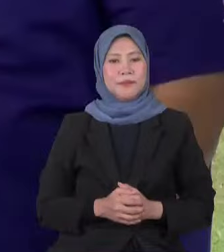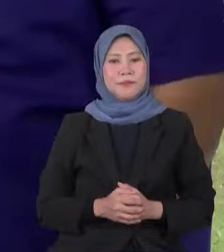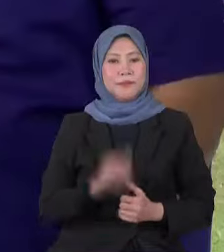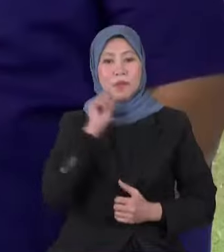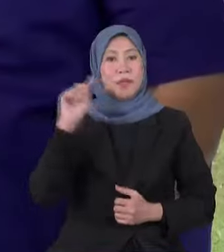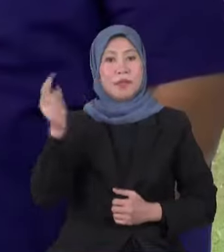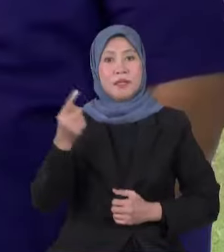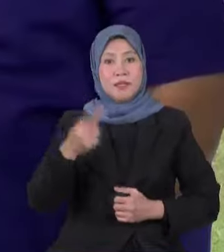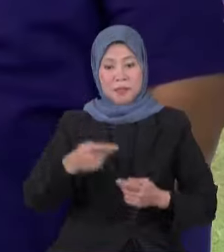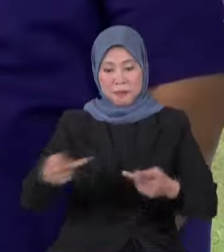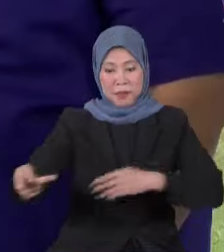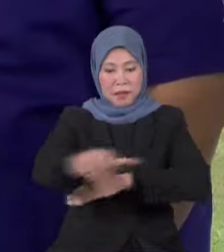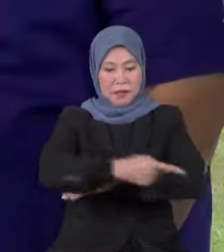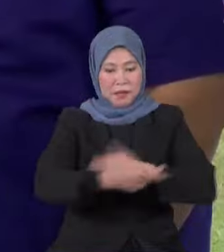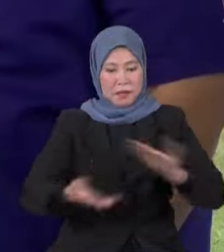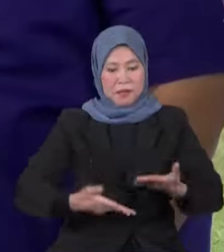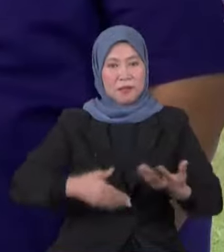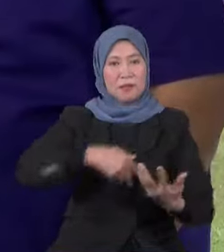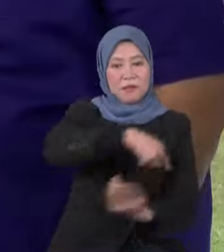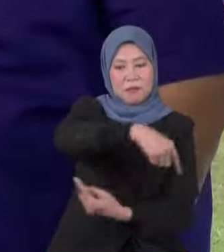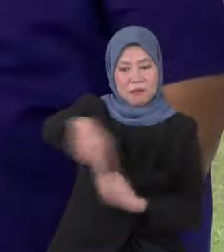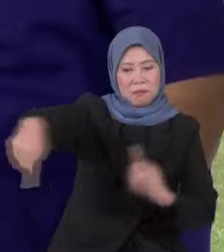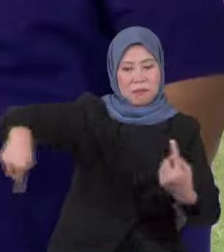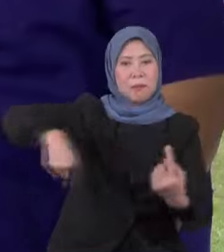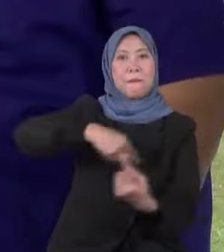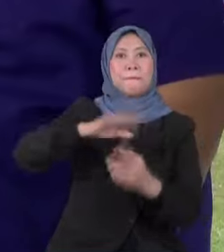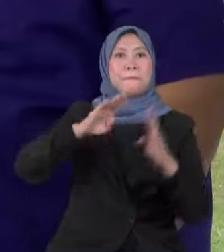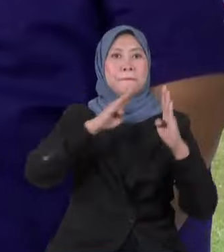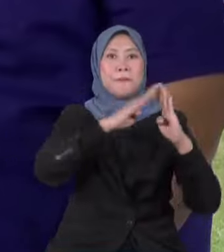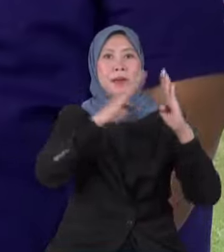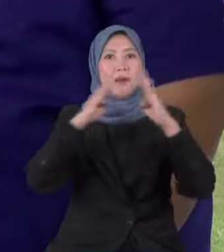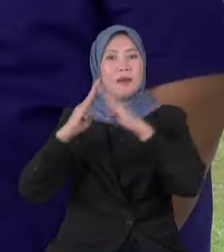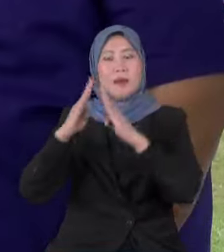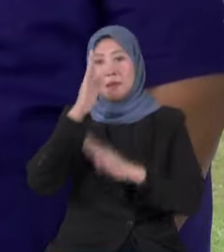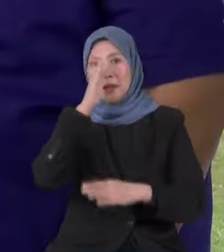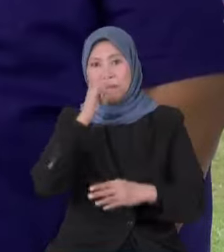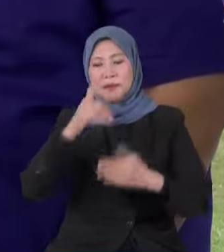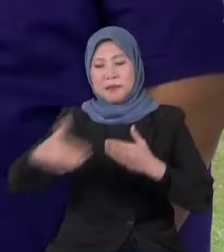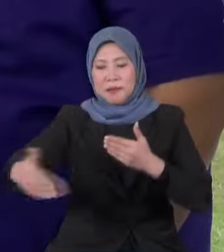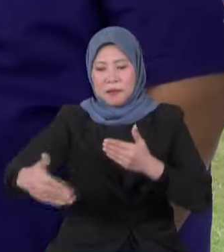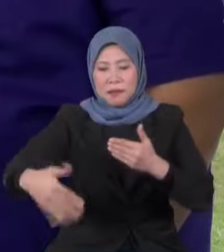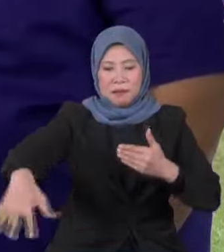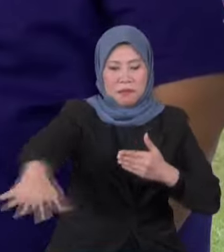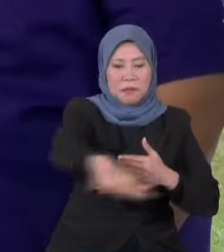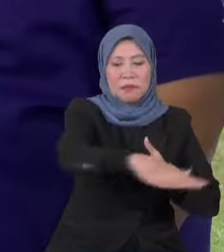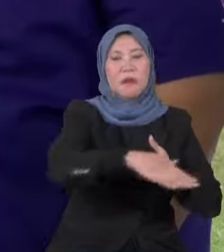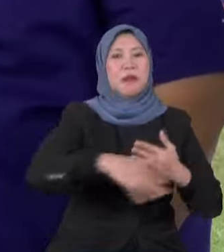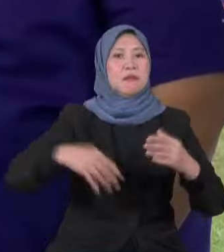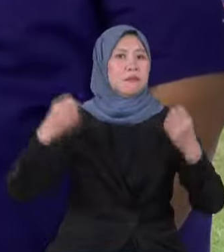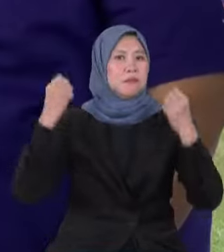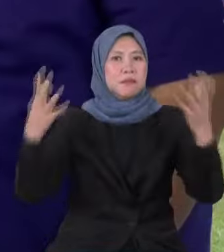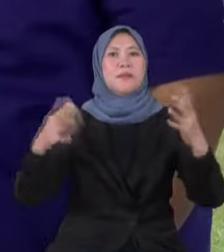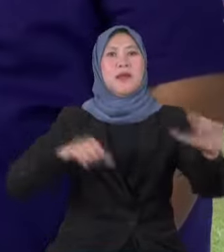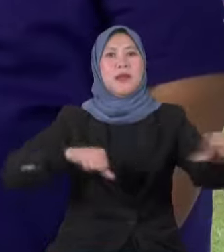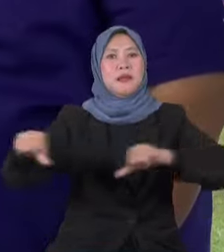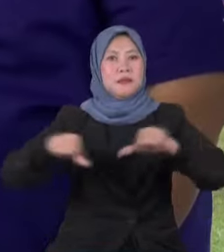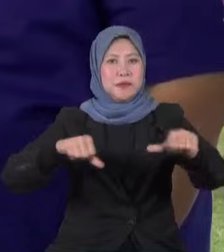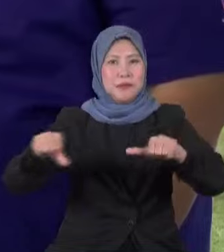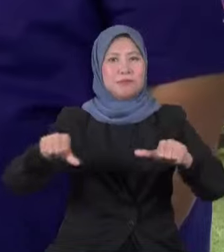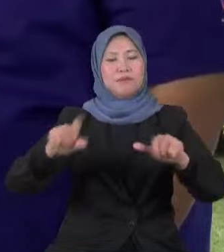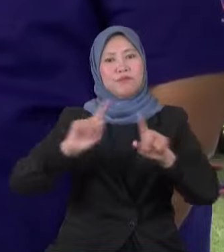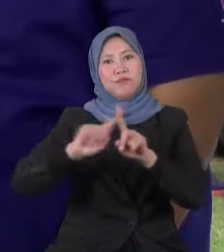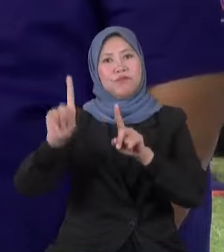atas padang ni saja, tapi di sekitar Bandar Melaka ni sehingga ke lokasi berdekatan dengan Menara Taming Sari. Jadi orang